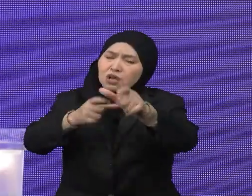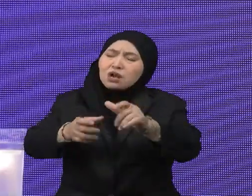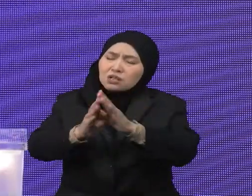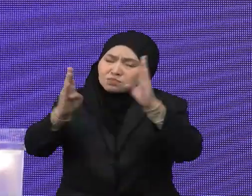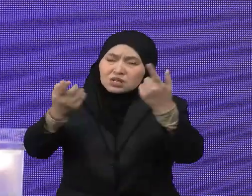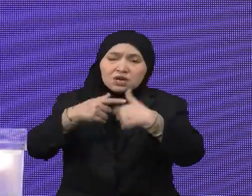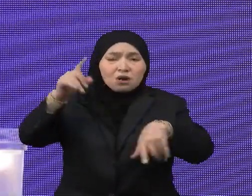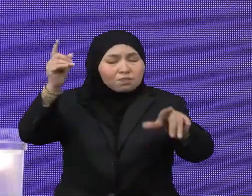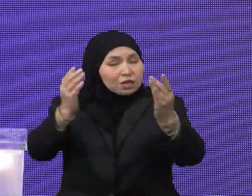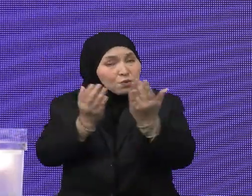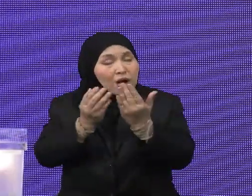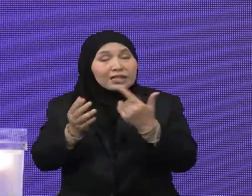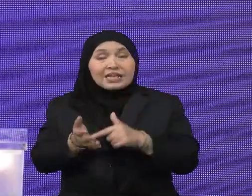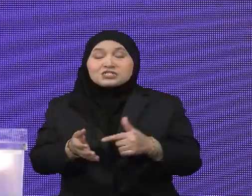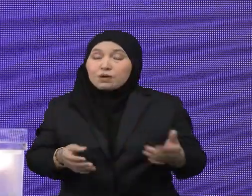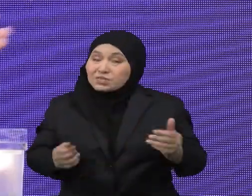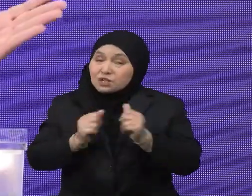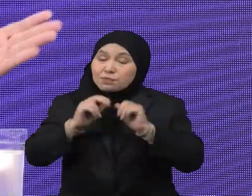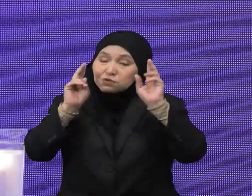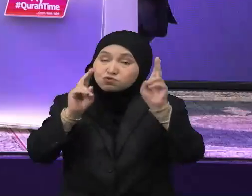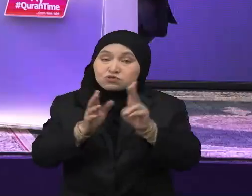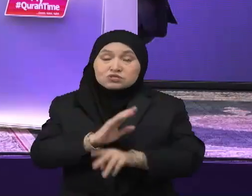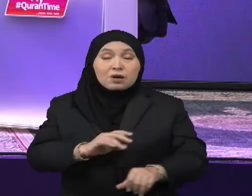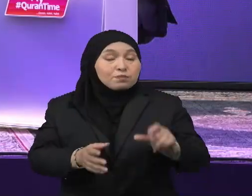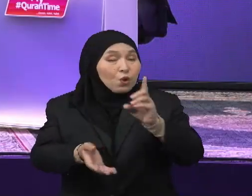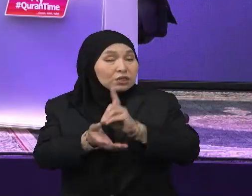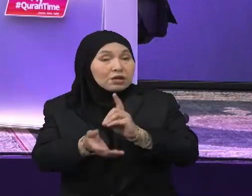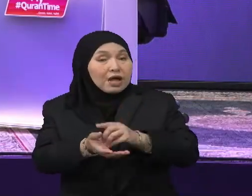wa taala itu doa di ujung ini dia bersama Khadijah